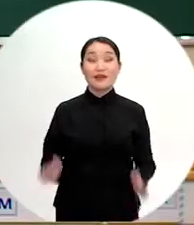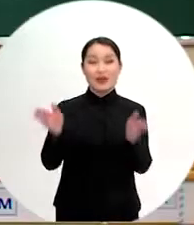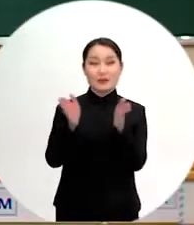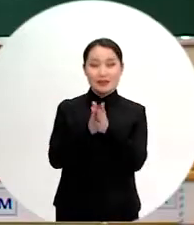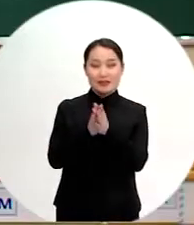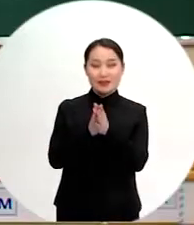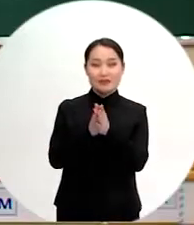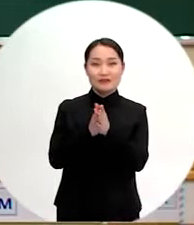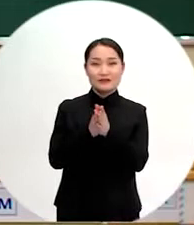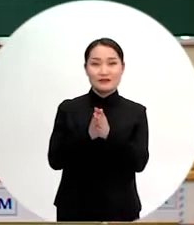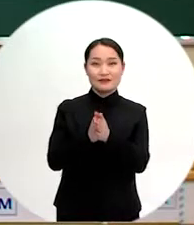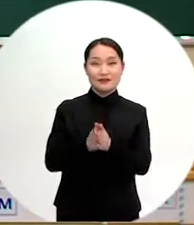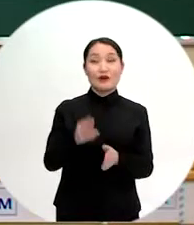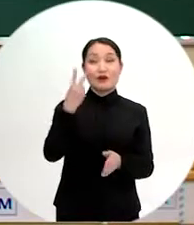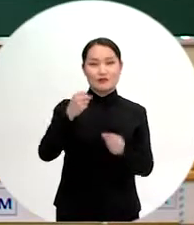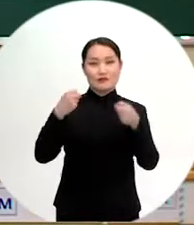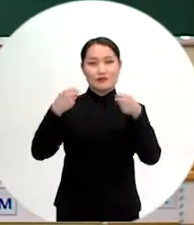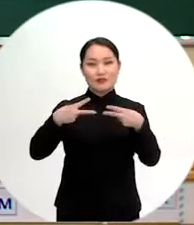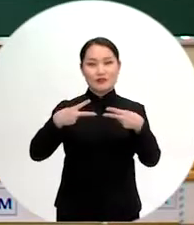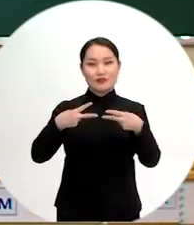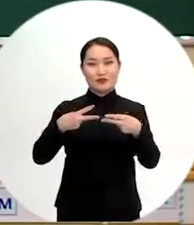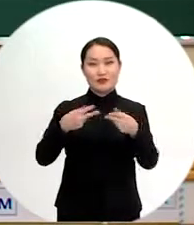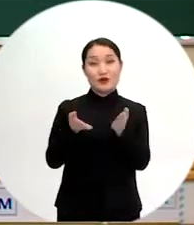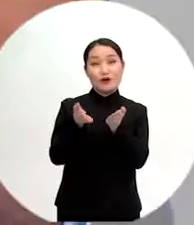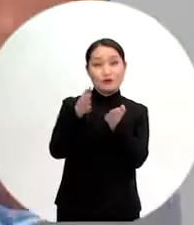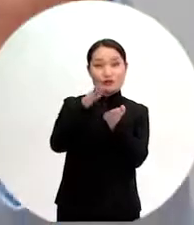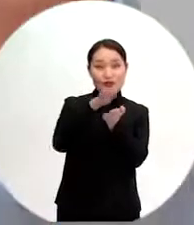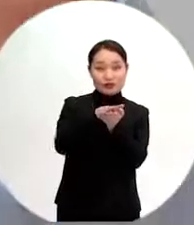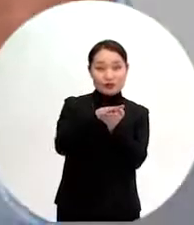Хамтдаа 2 тэнцүү хэсгээр нугалж үзье.